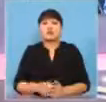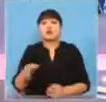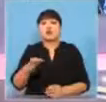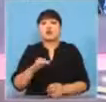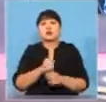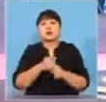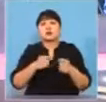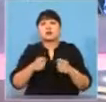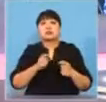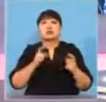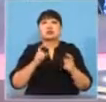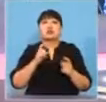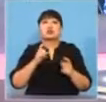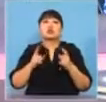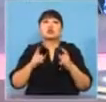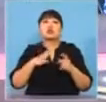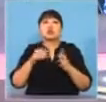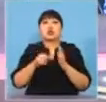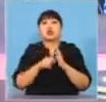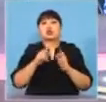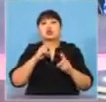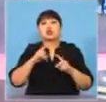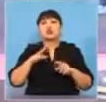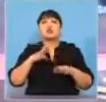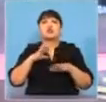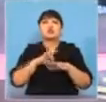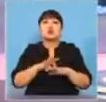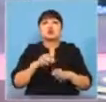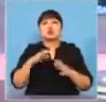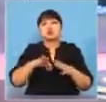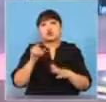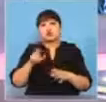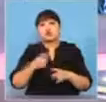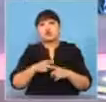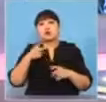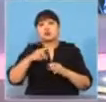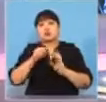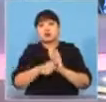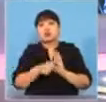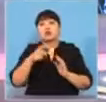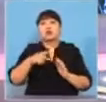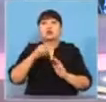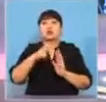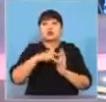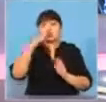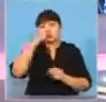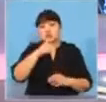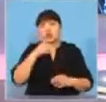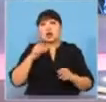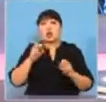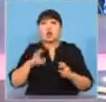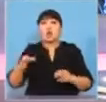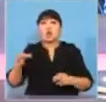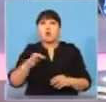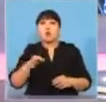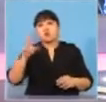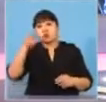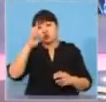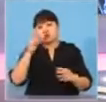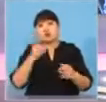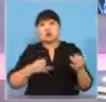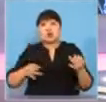Облыстық мәслихаттың кезектен тыс 6-шы сессиясы өтті. Депутаттар бұл жолы 2016-2018 жылдарға арналған облыстық